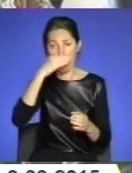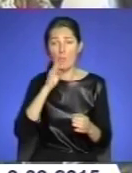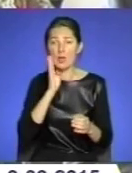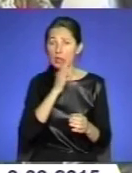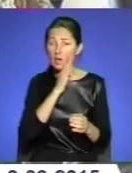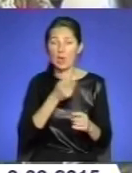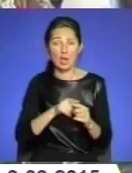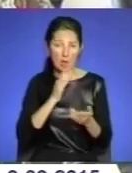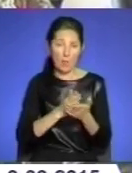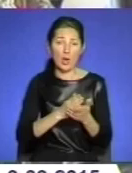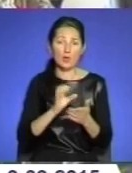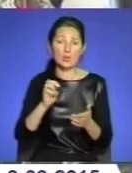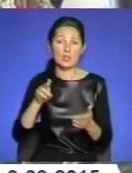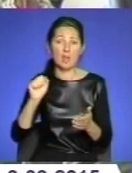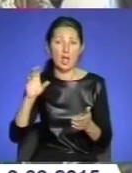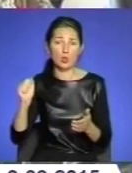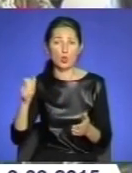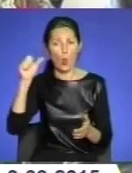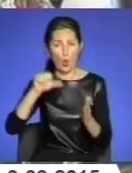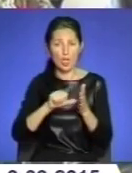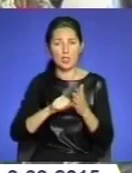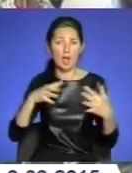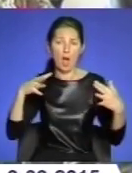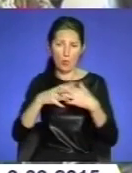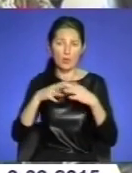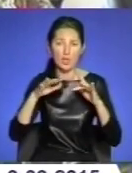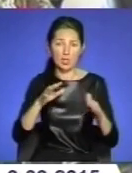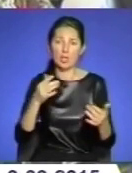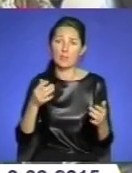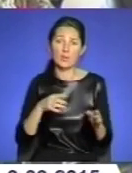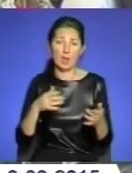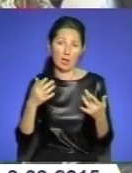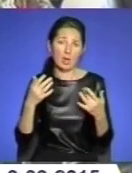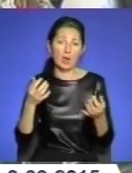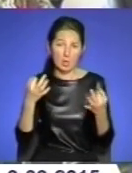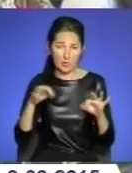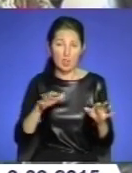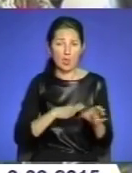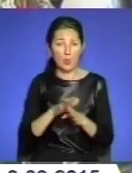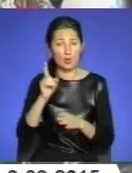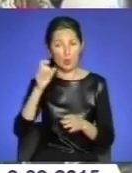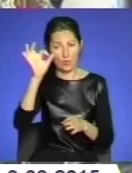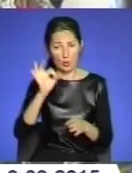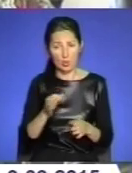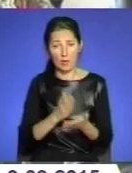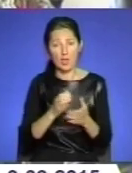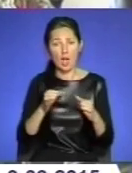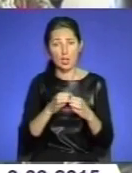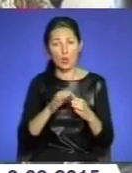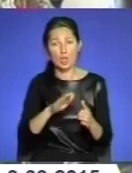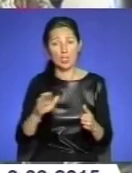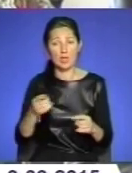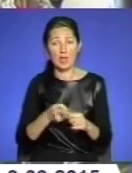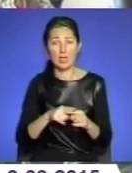статус учасника бойових дій. Це вони звільняються повністю у 100%. Є категорія дітей, які звільняються